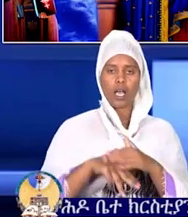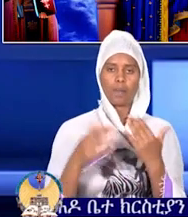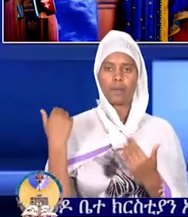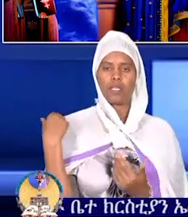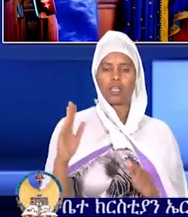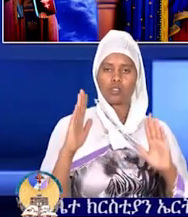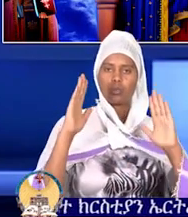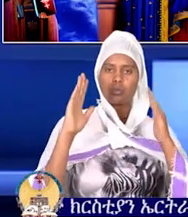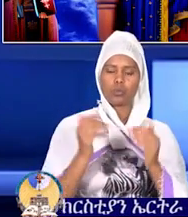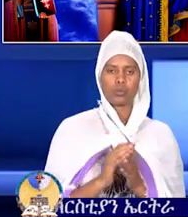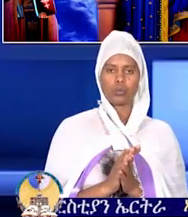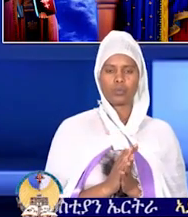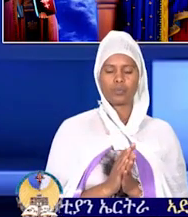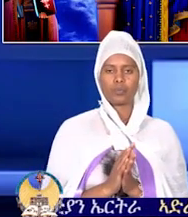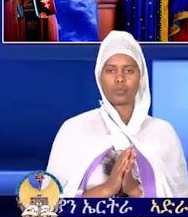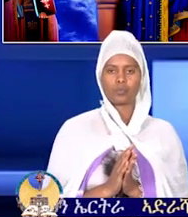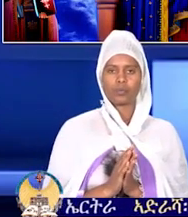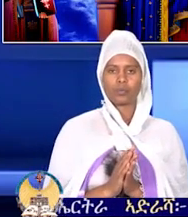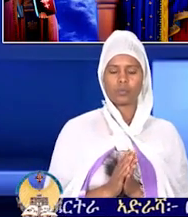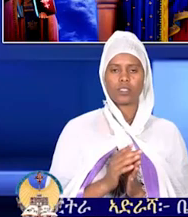ዝተቐበሉ ኣብ በረኻ ዝሰፍሩ